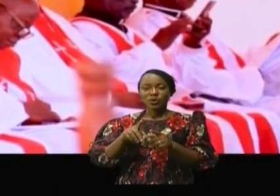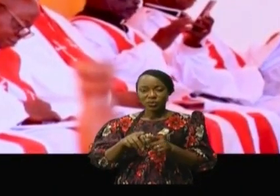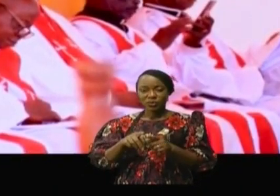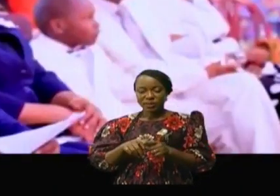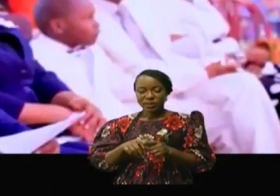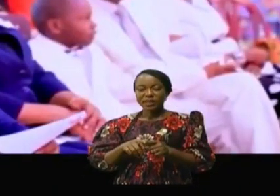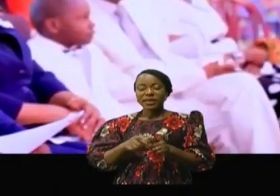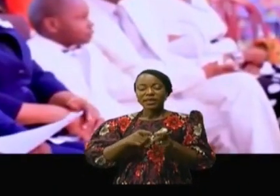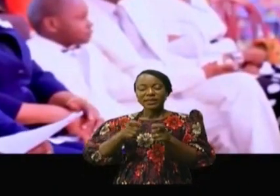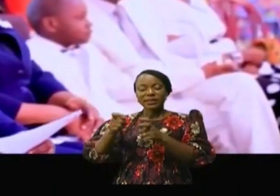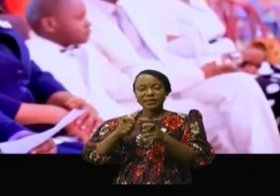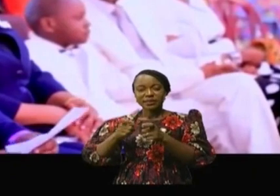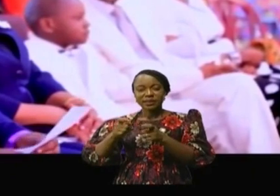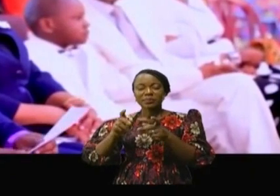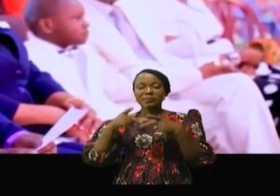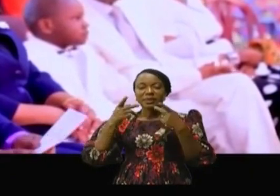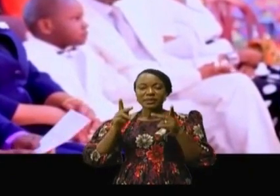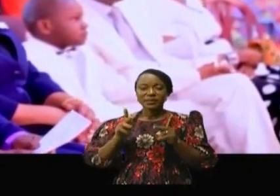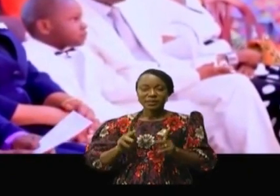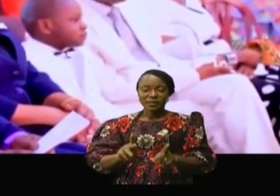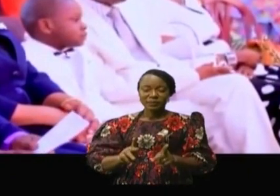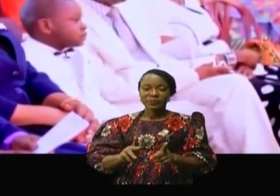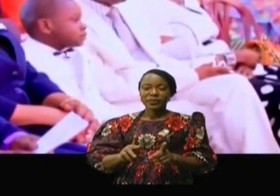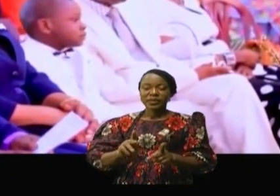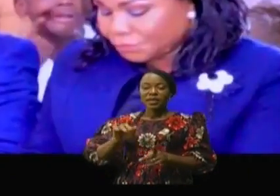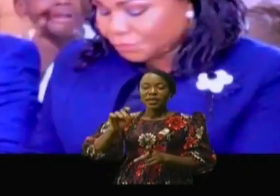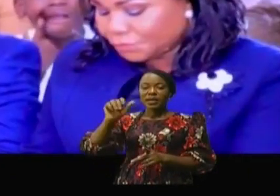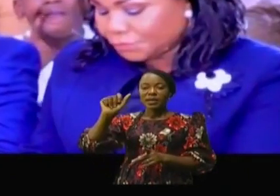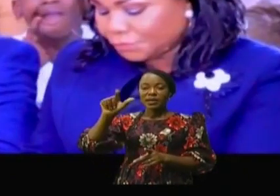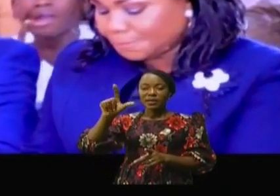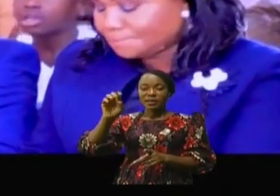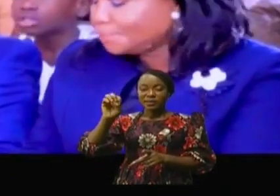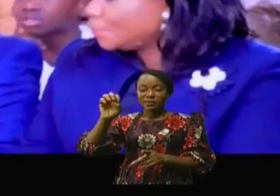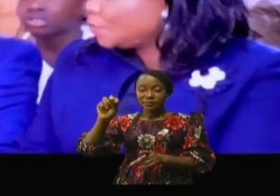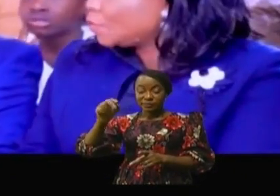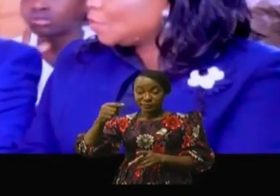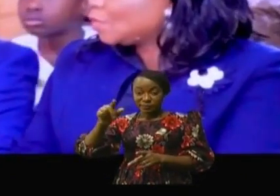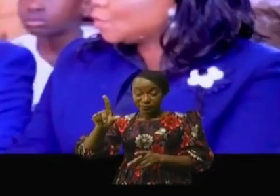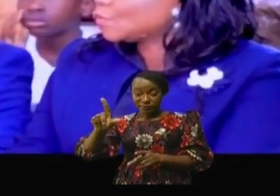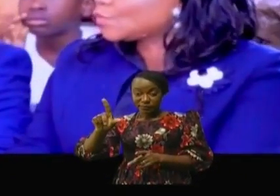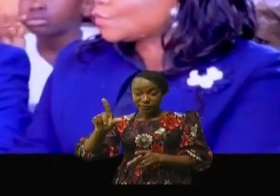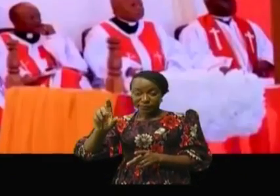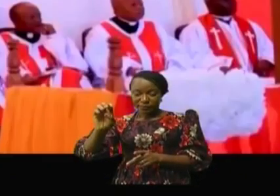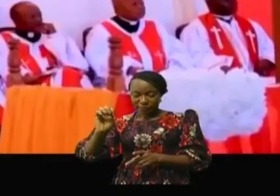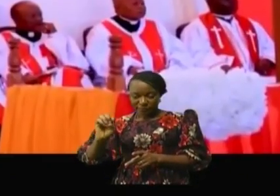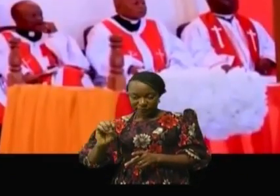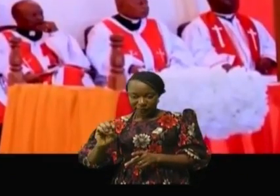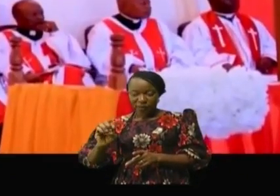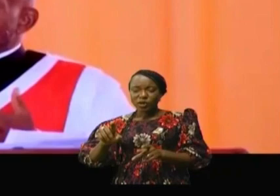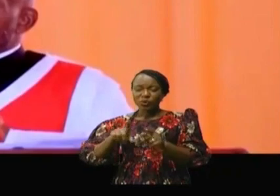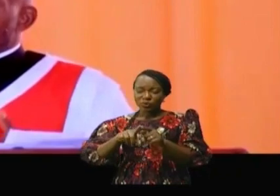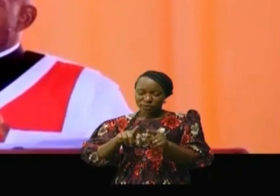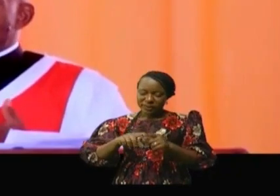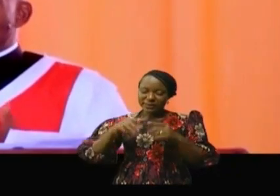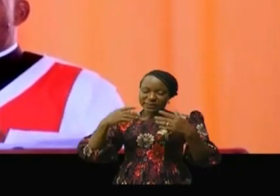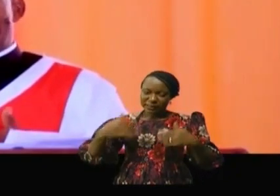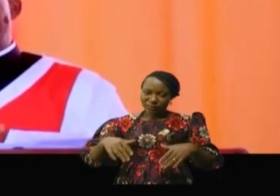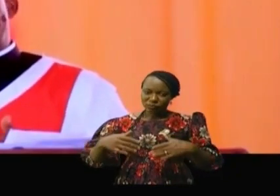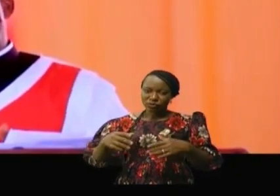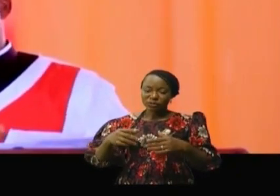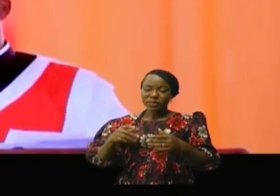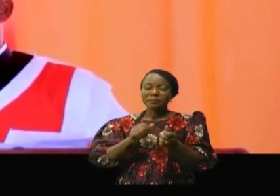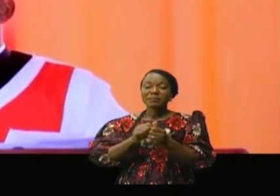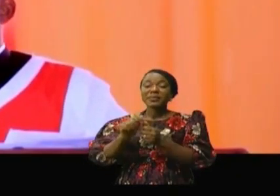révérend pasteur Cyril Alengue Naboué, qui en est le président communautaire et représentant légal. Cette cérémonie s'est déroulée ce